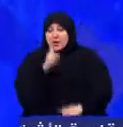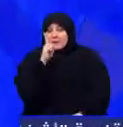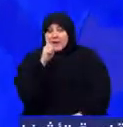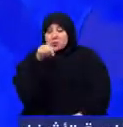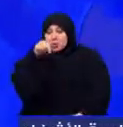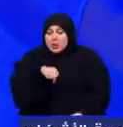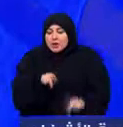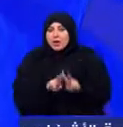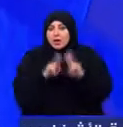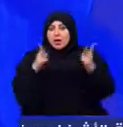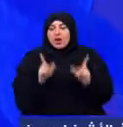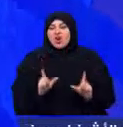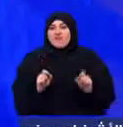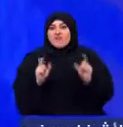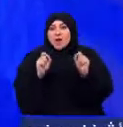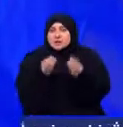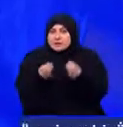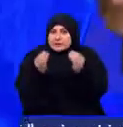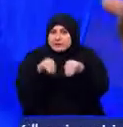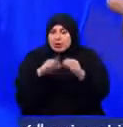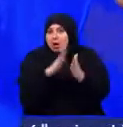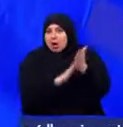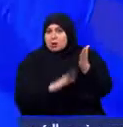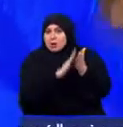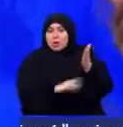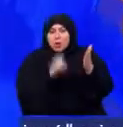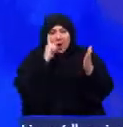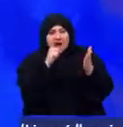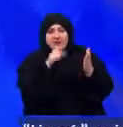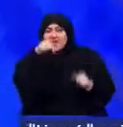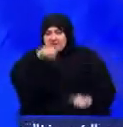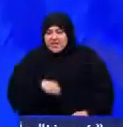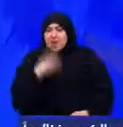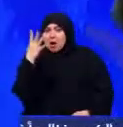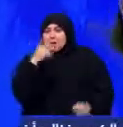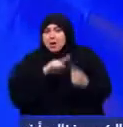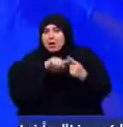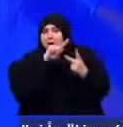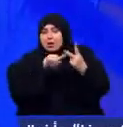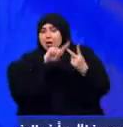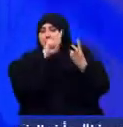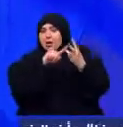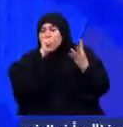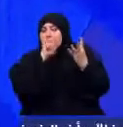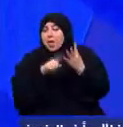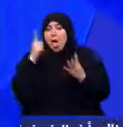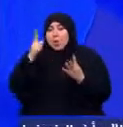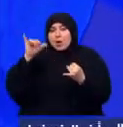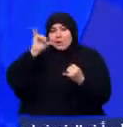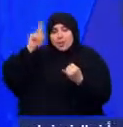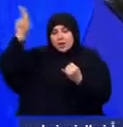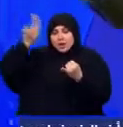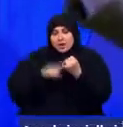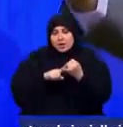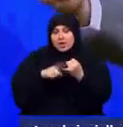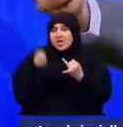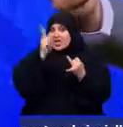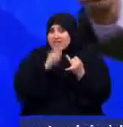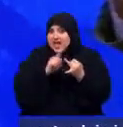ظهور المتغيرات، وخاصة أنتم تعلمون أن هناك 4 متغيرات، الأول ظهر في المملكة المتحدة، ثم